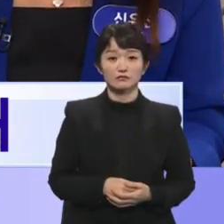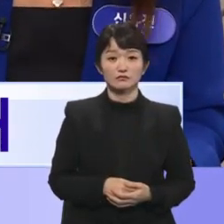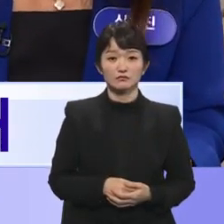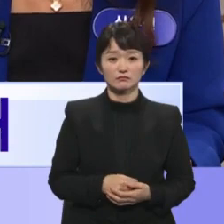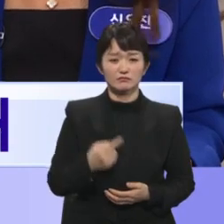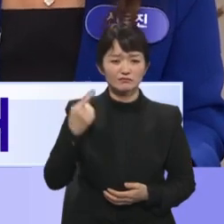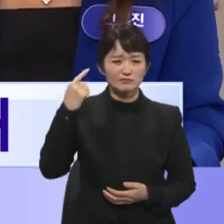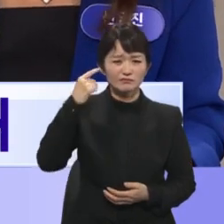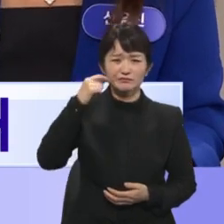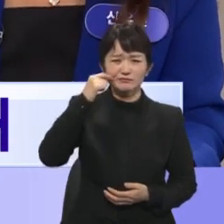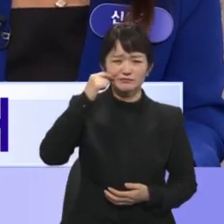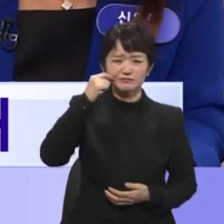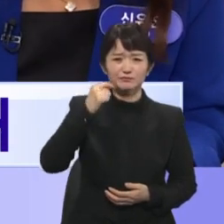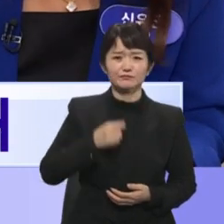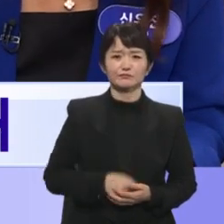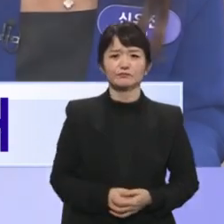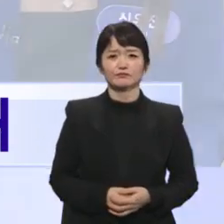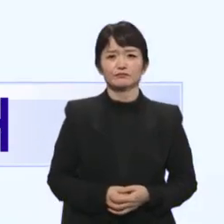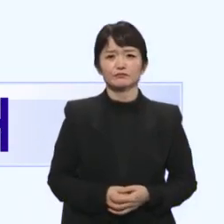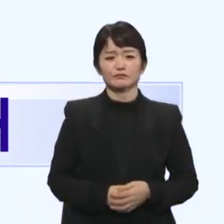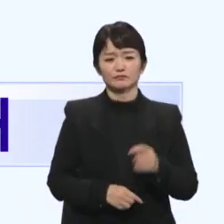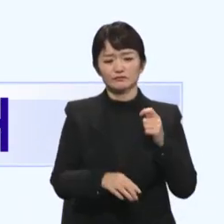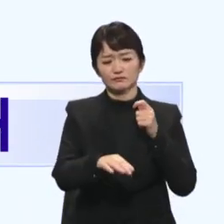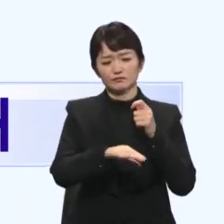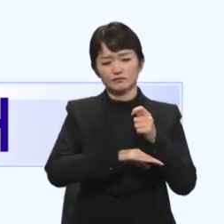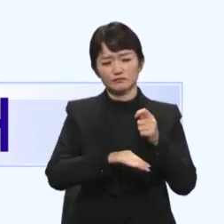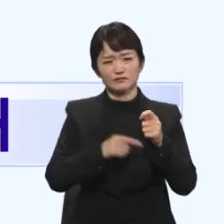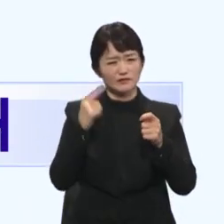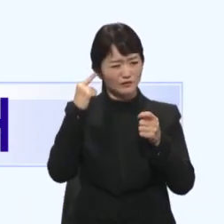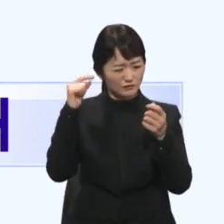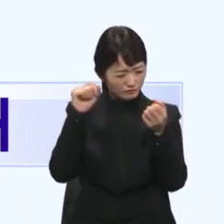겁니까네이 청령 문제와이 차량 소음 때문에